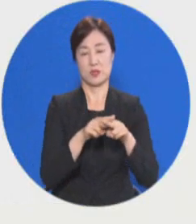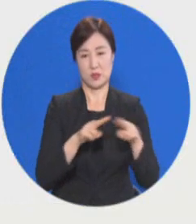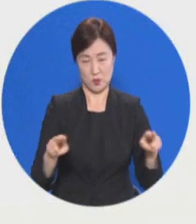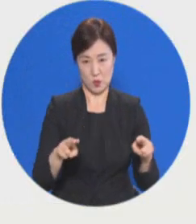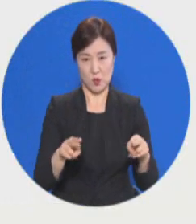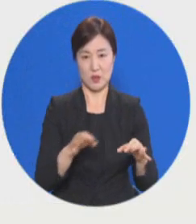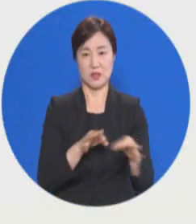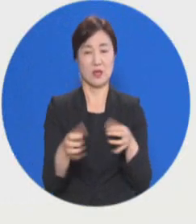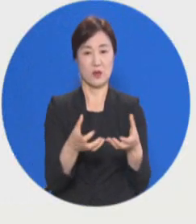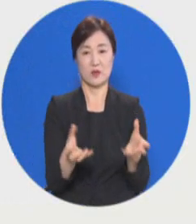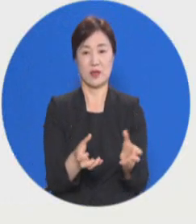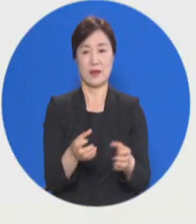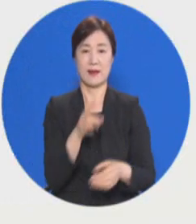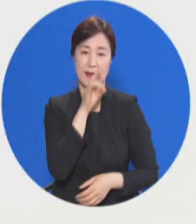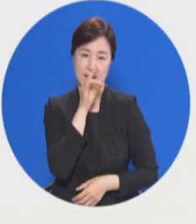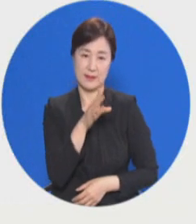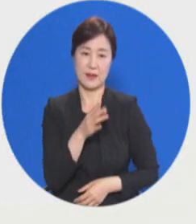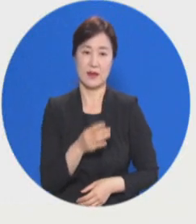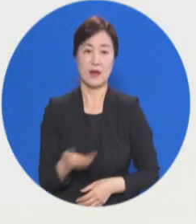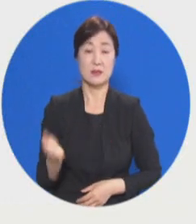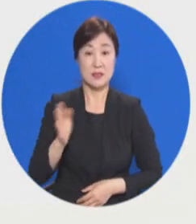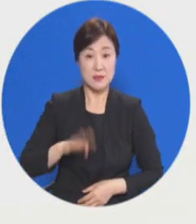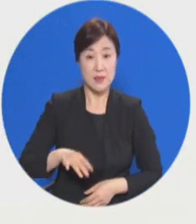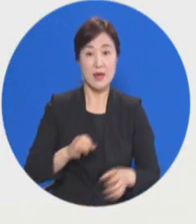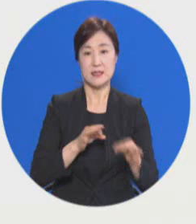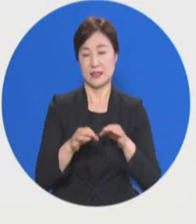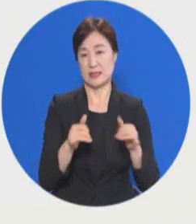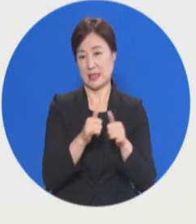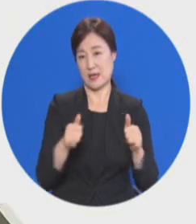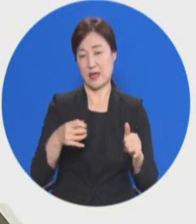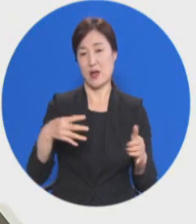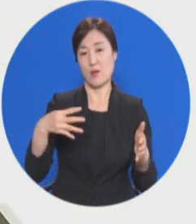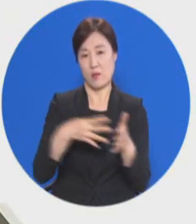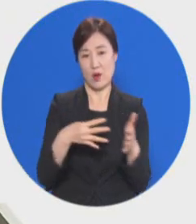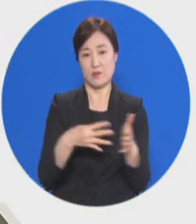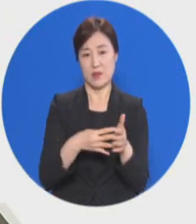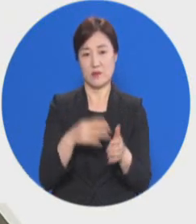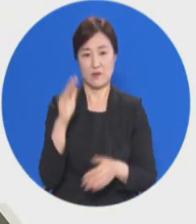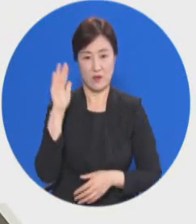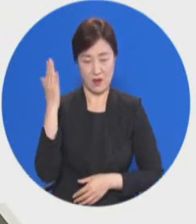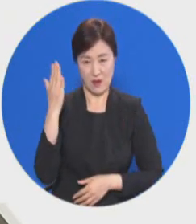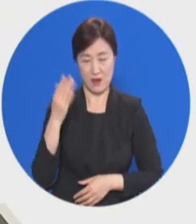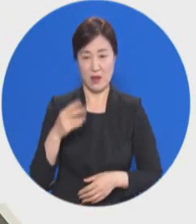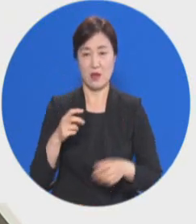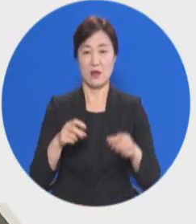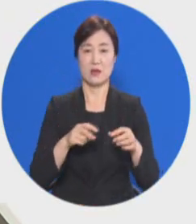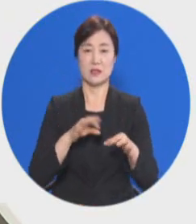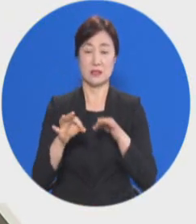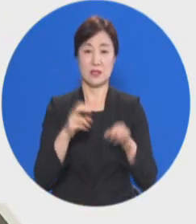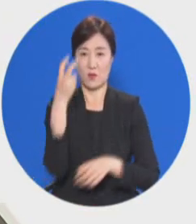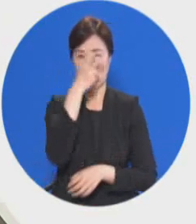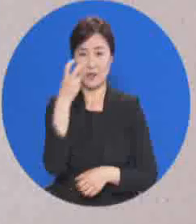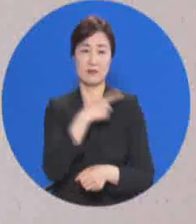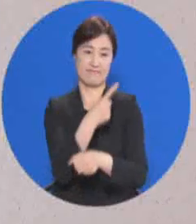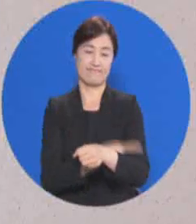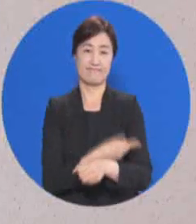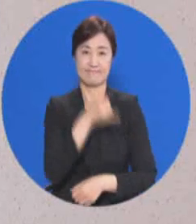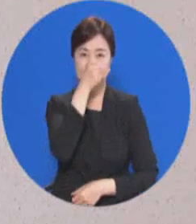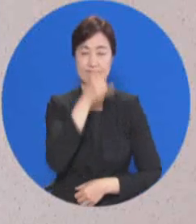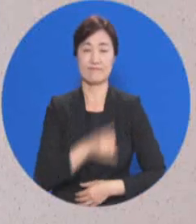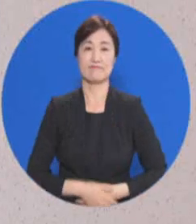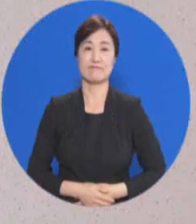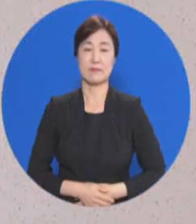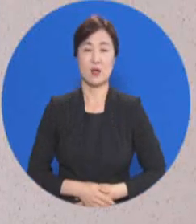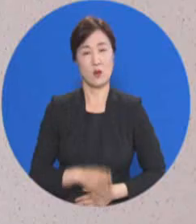되는데 그 시장은 법인 상태도 됐고 또 시장 관리자 자격도 있거든요.